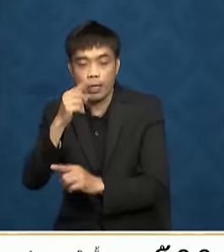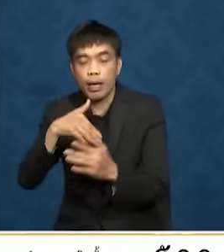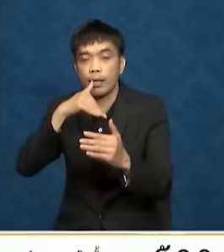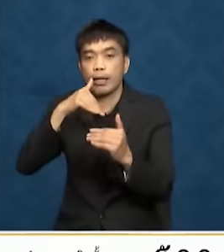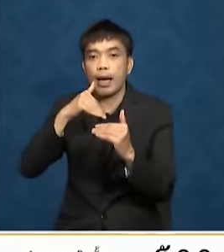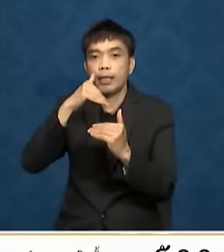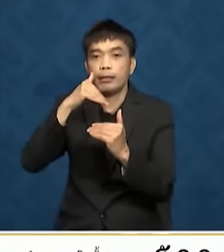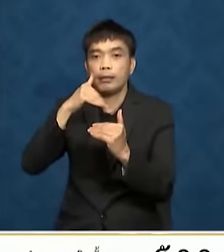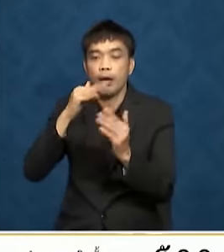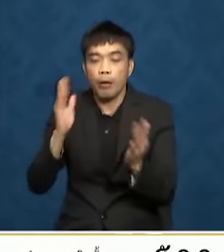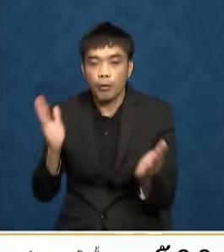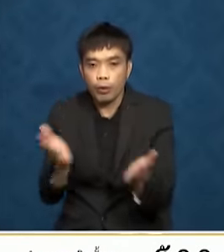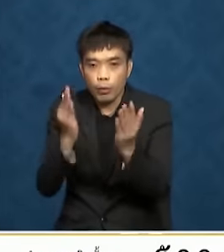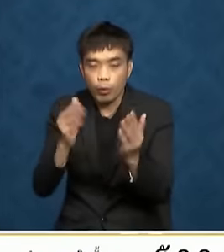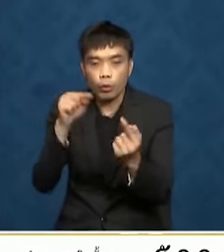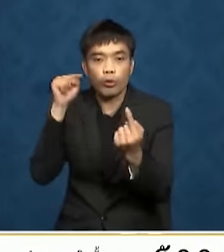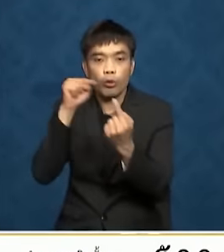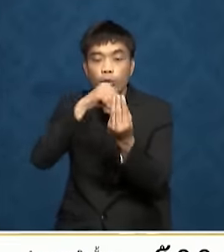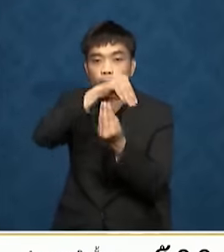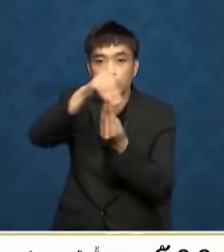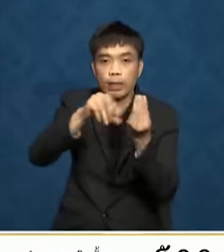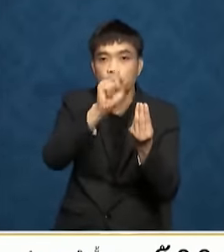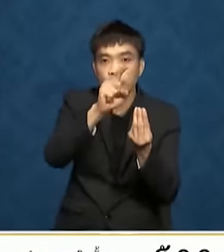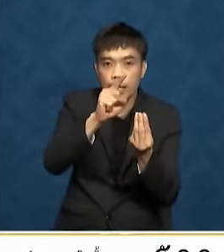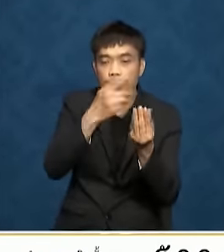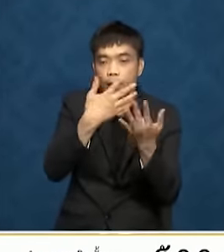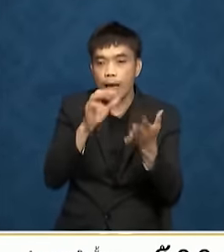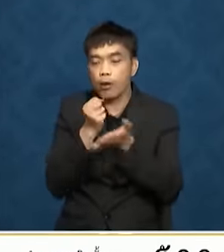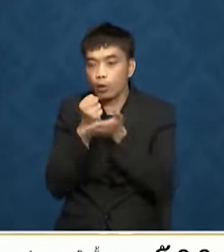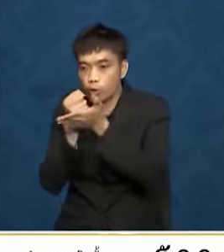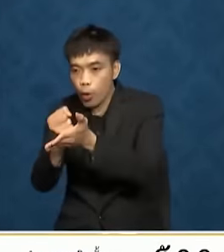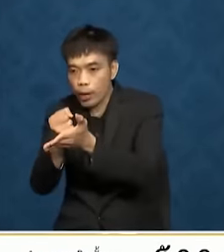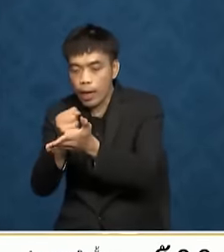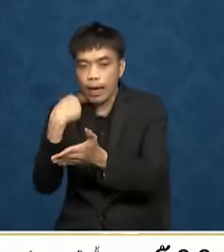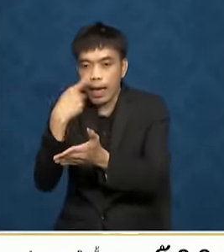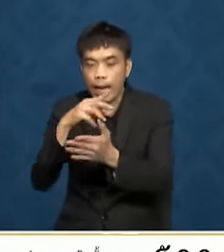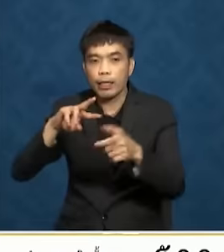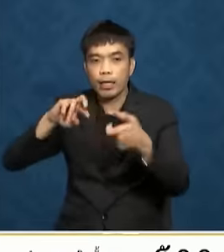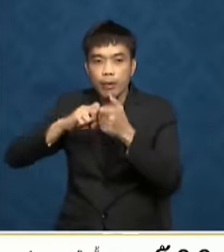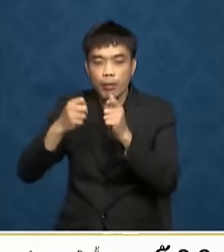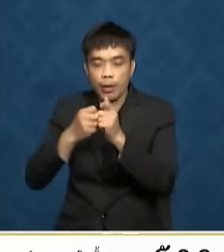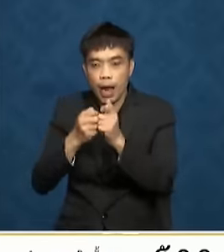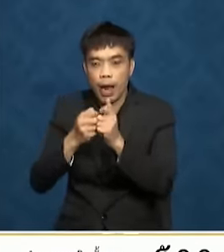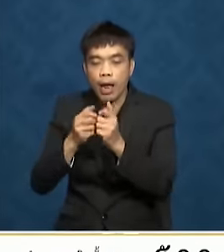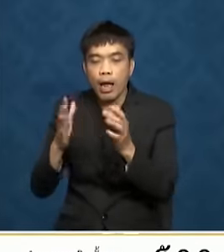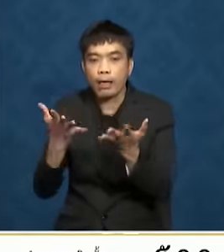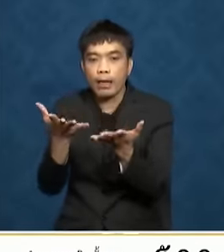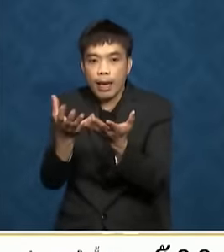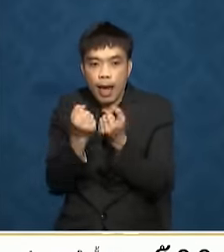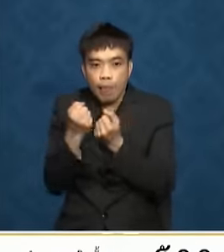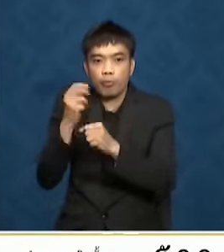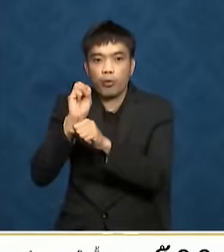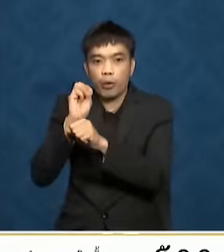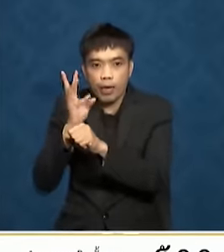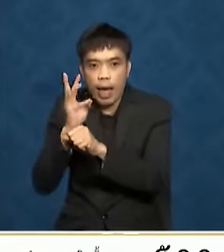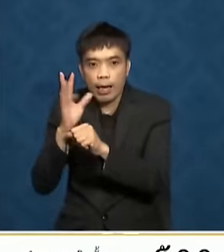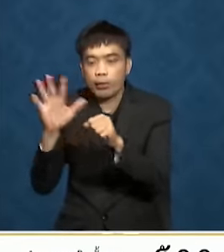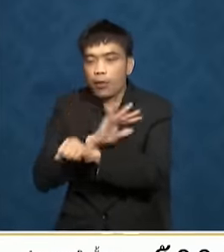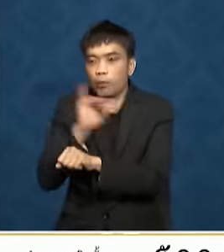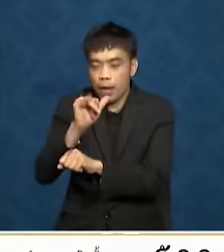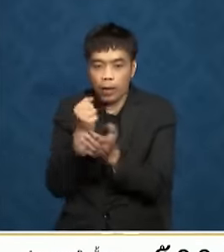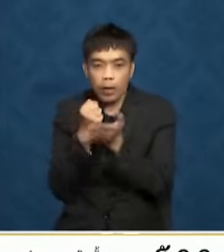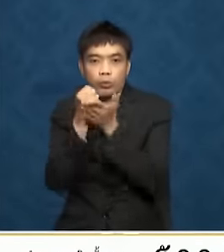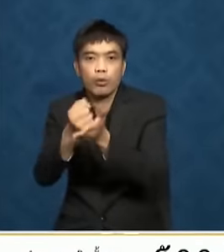สร้างเศรษฐกิจและในขณะเดียวกันก็มาช่วยคนที่ถูกมองข้ามไปในการจัดงบประมาณครั้งนี้สุดท้ายผมเหลือเวลาอีก 5นาที